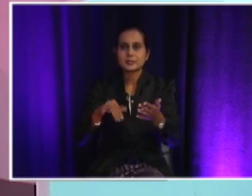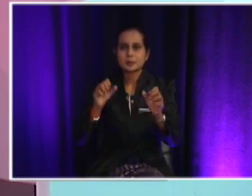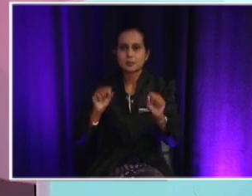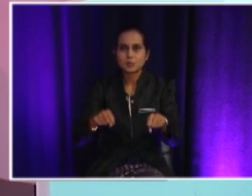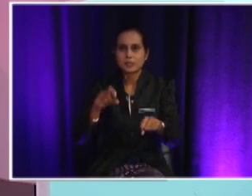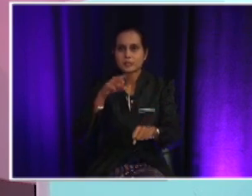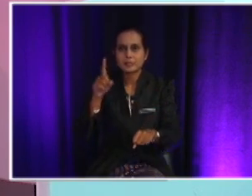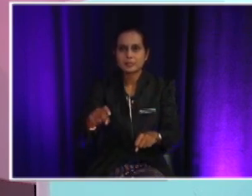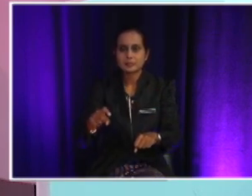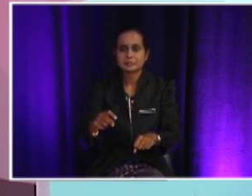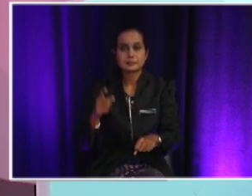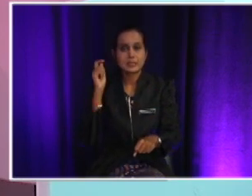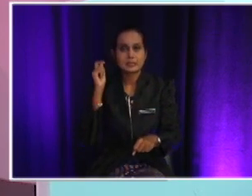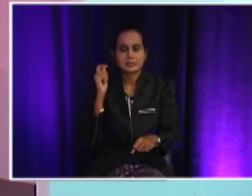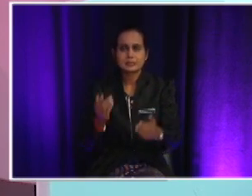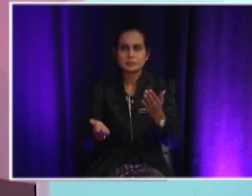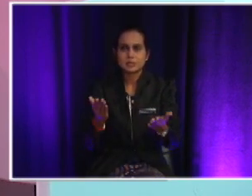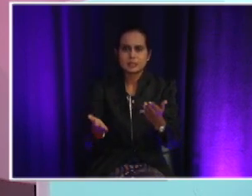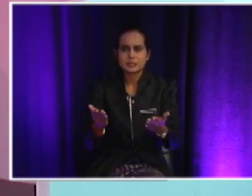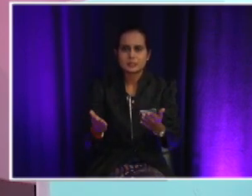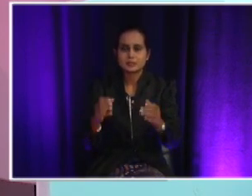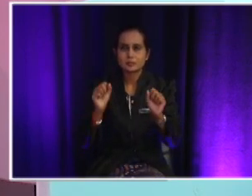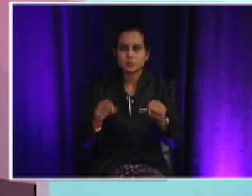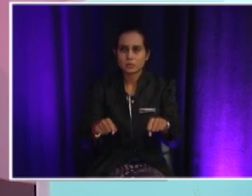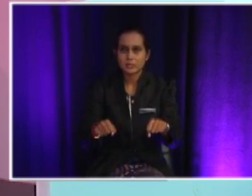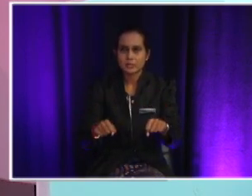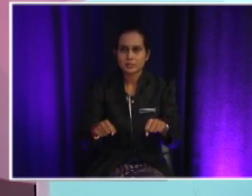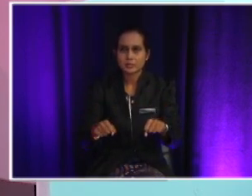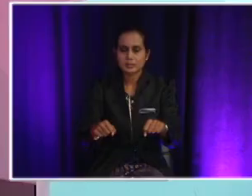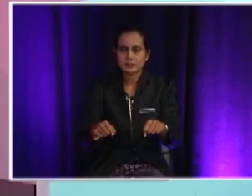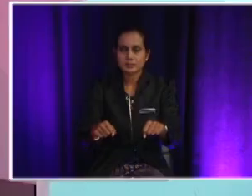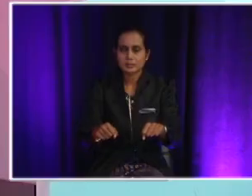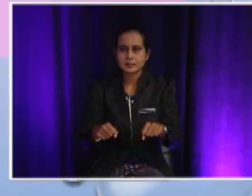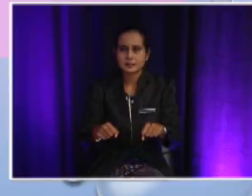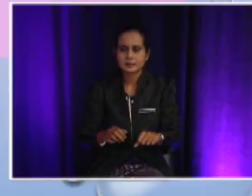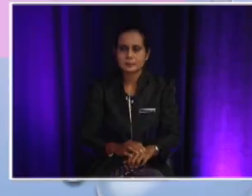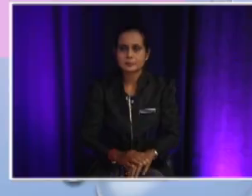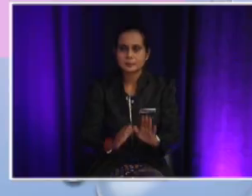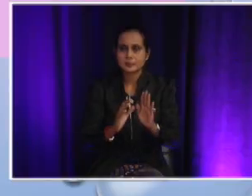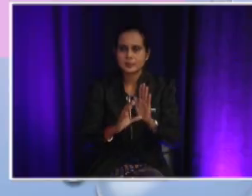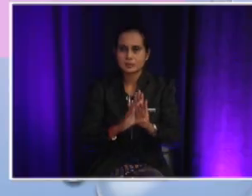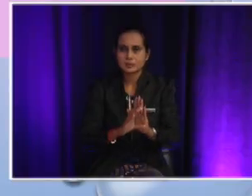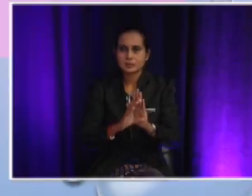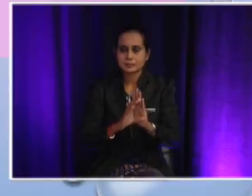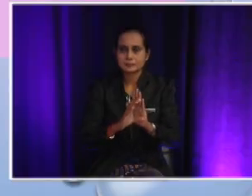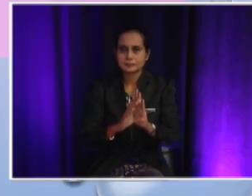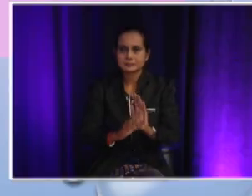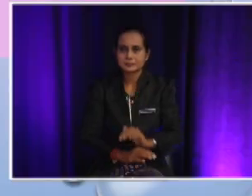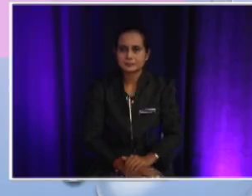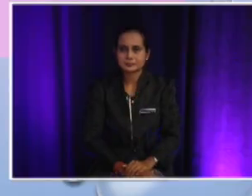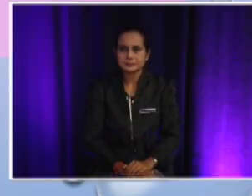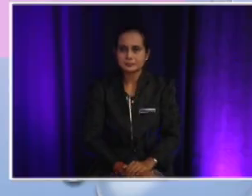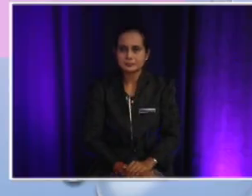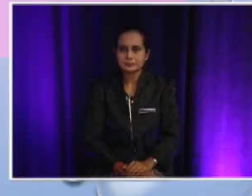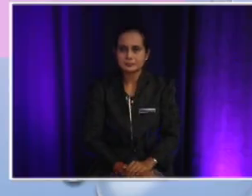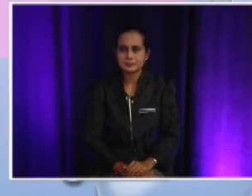tadi kemungkinan. Kalau sambungan, kita tengok kemungkinan boleh motor ke contoh kan. Kata contoh tadi yang masalah kita tengok pada